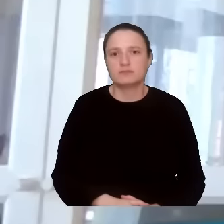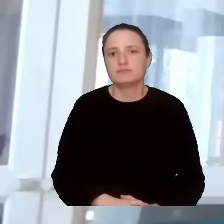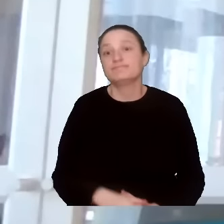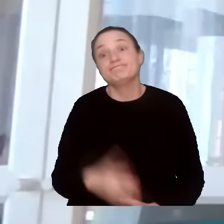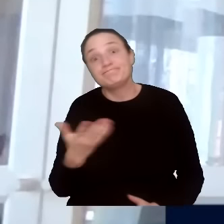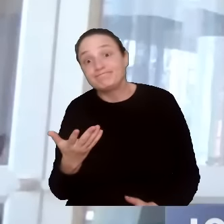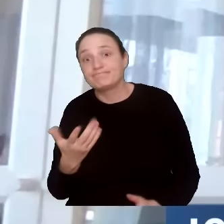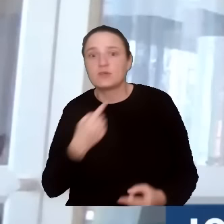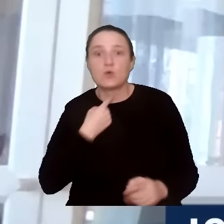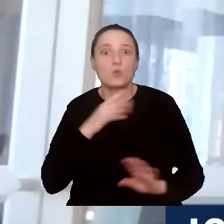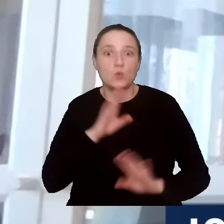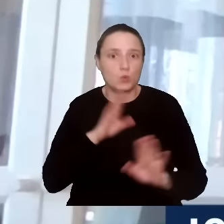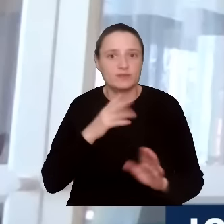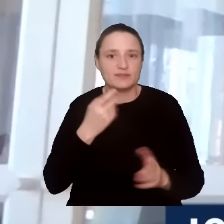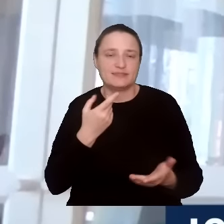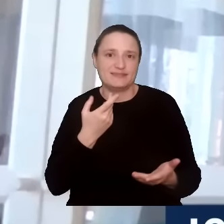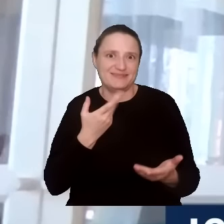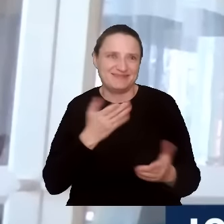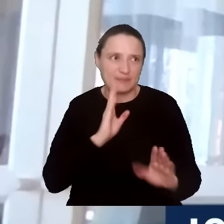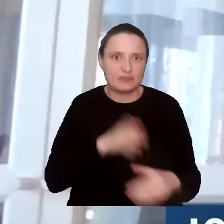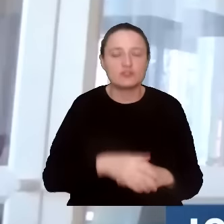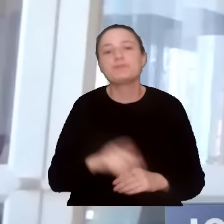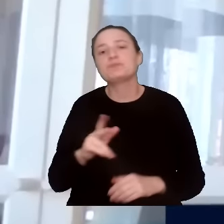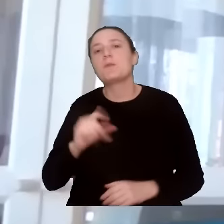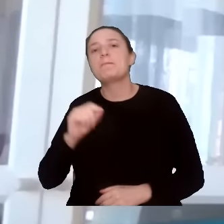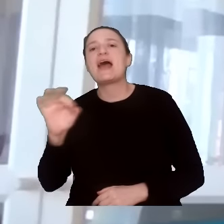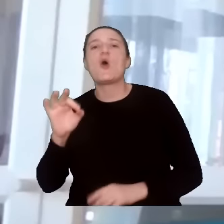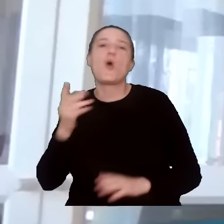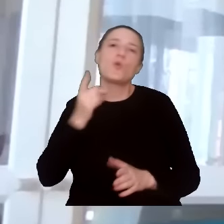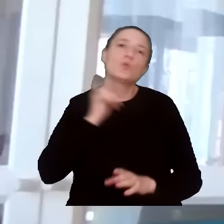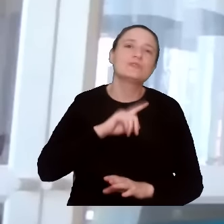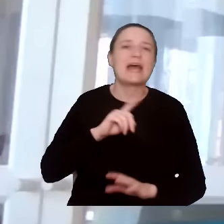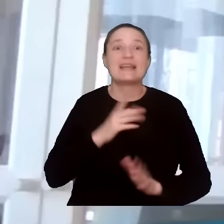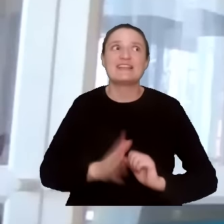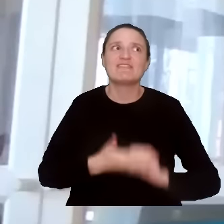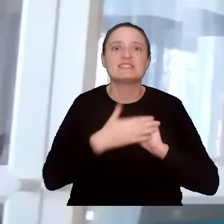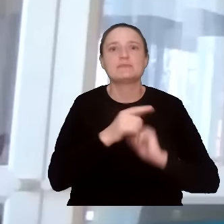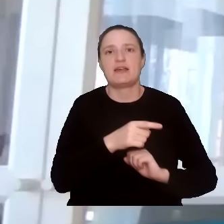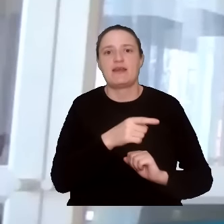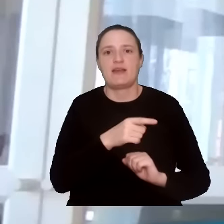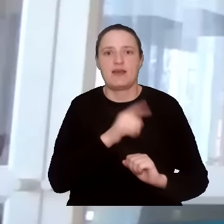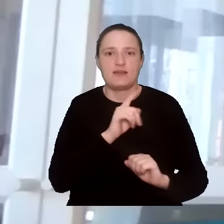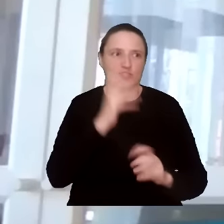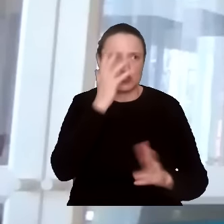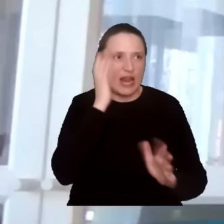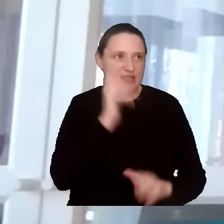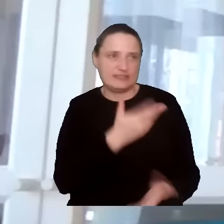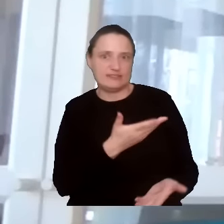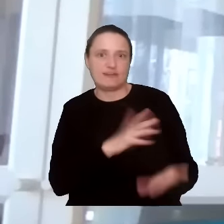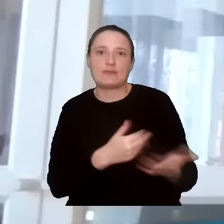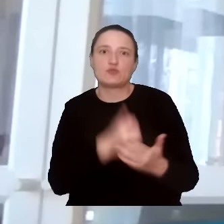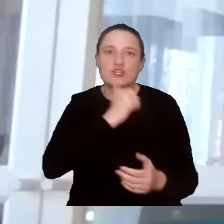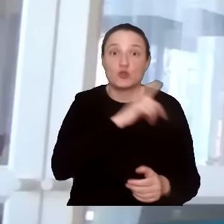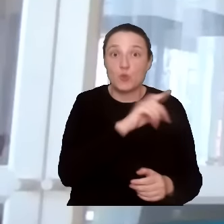przysporzy. Platforma Obywatelska udaje, że nie popiera tych różnych szaleństw, jak Zielony